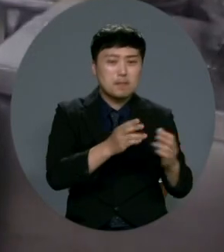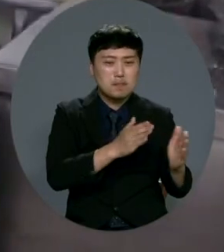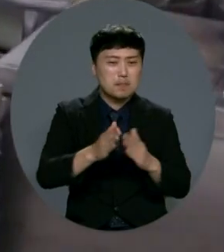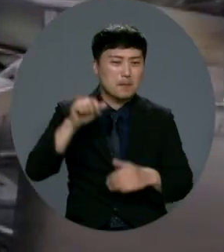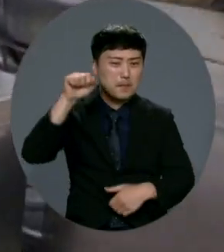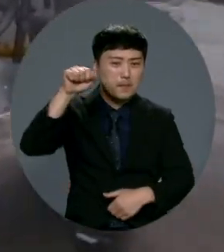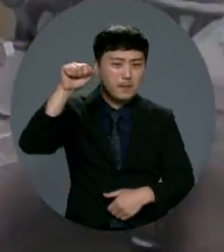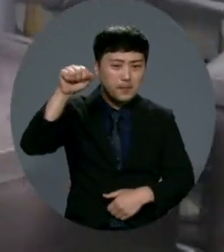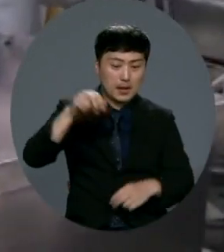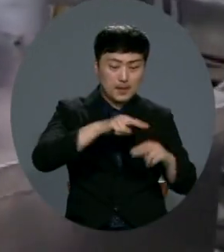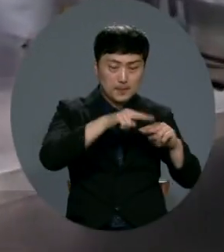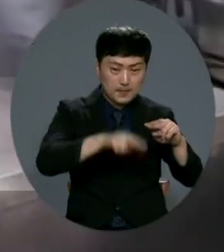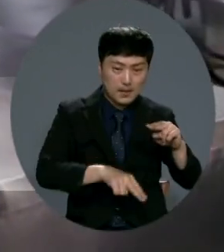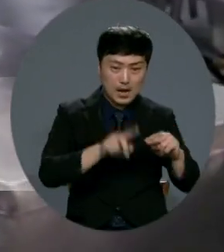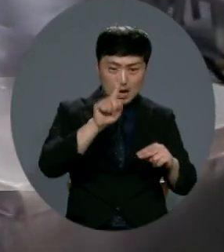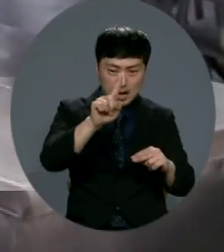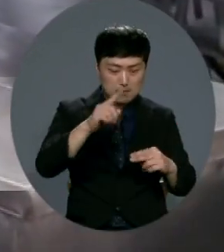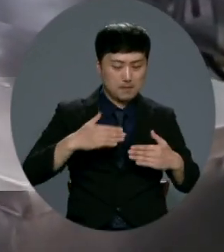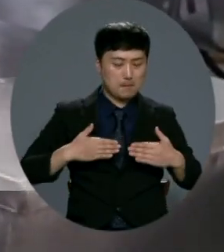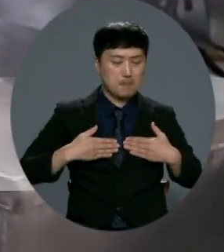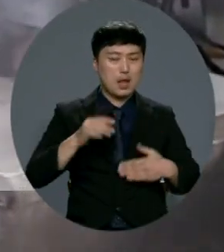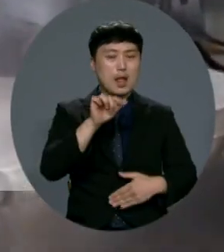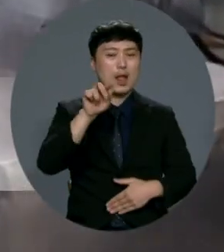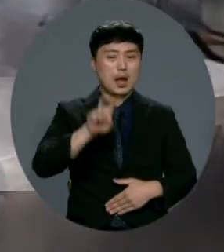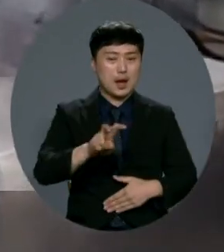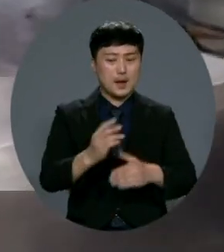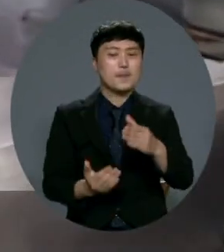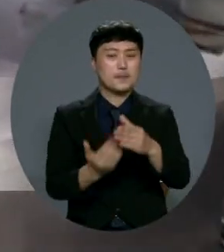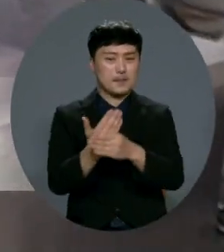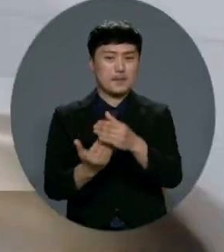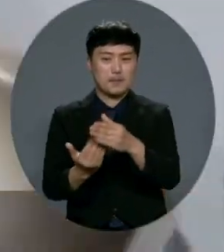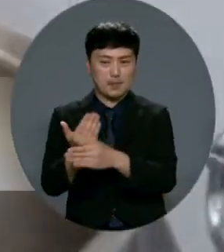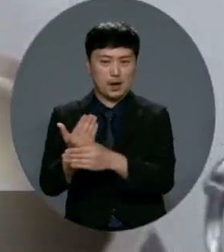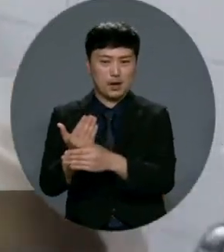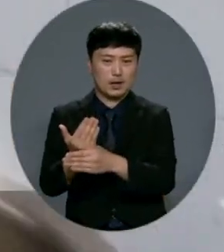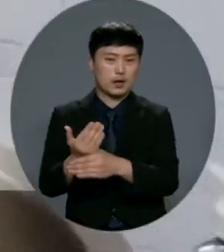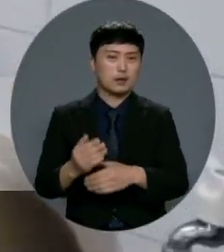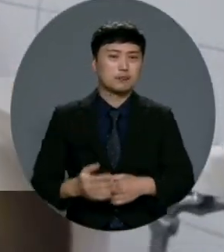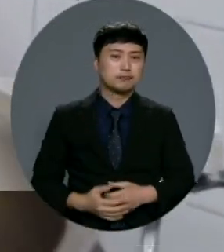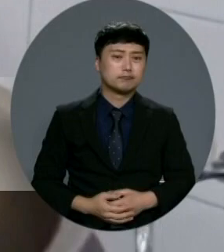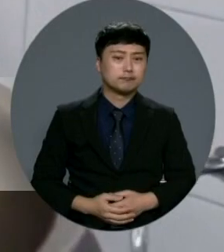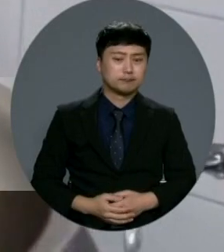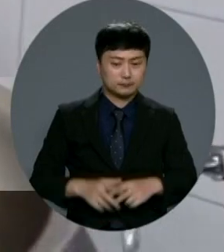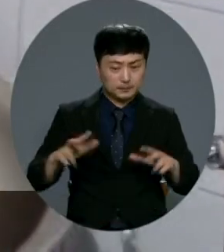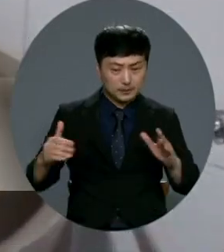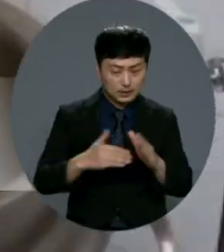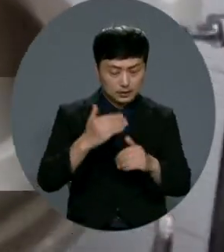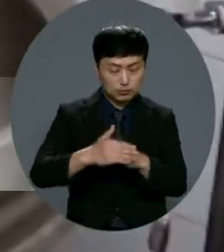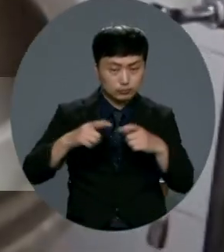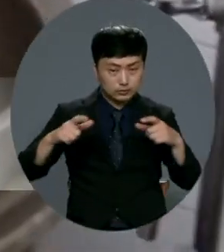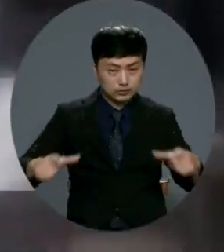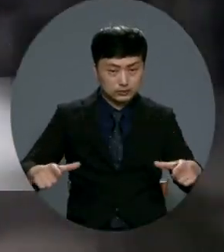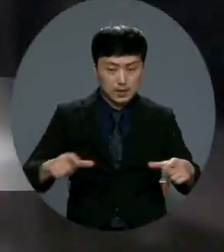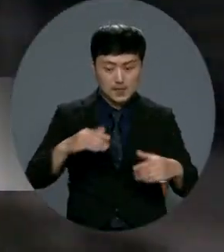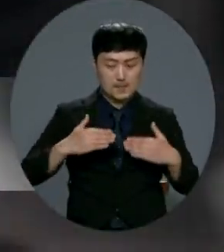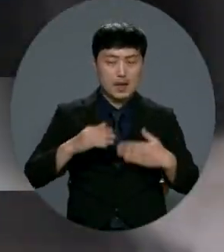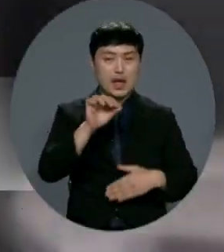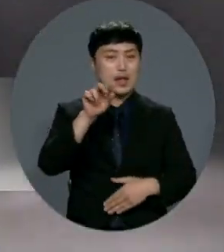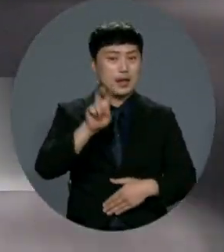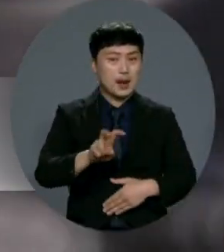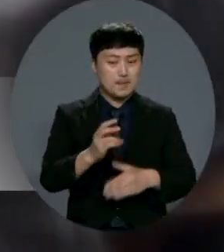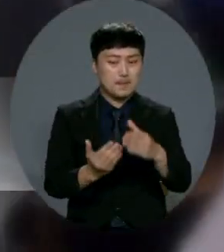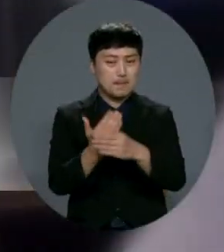퇴직한 급식실종사자 한 명이 최근 또 폐암 확진 판정을 받았습니다 지금까지 대구에서 확인된 폐암